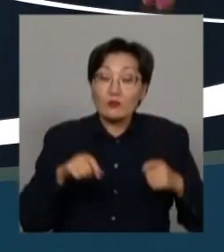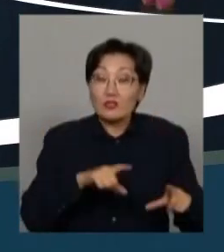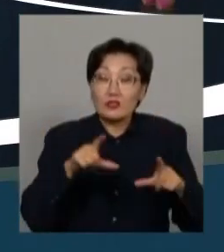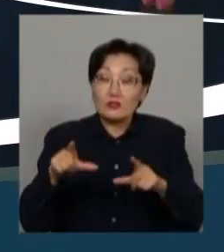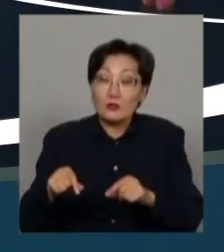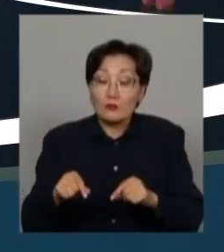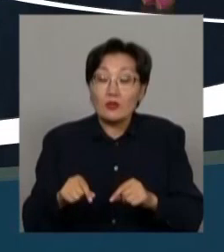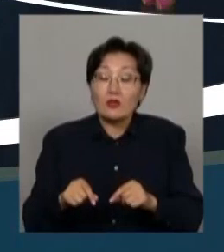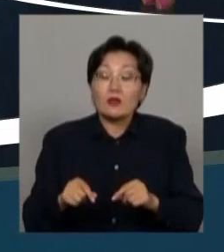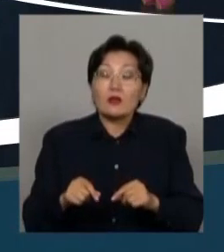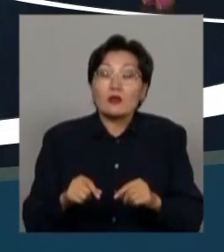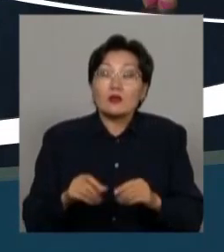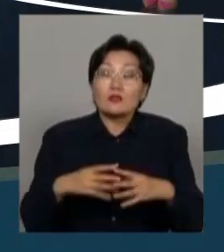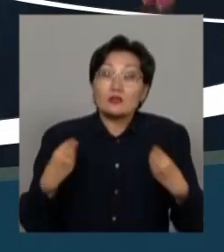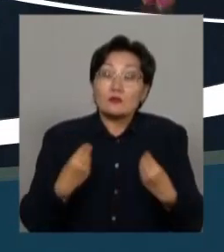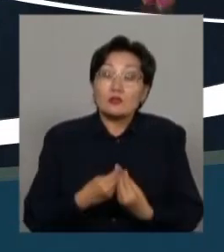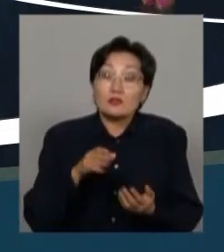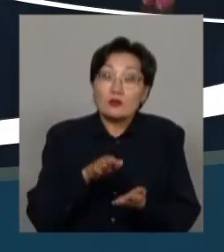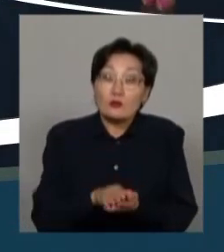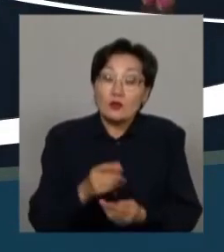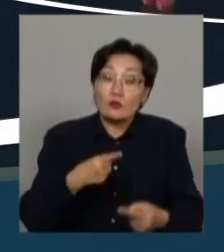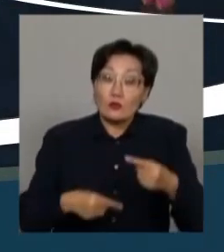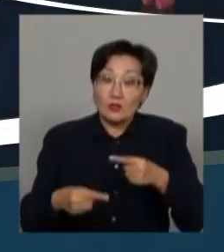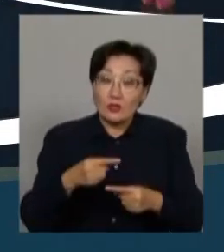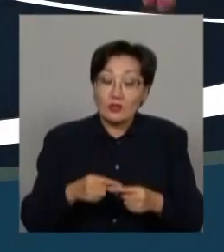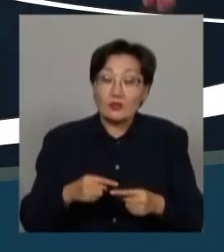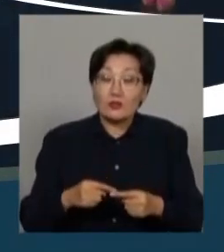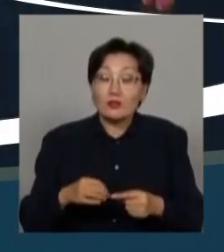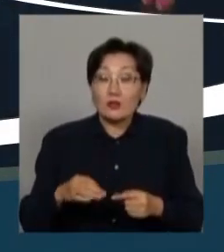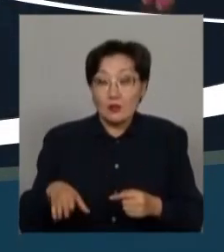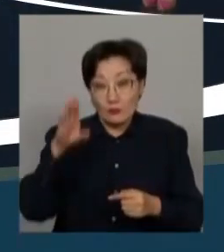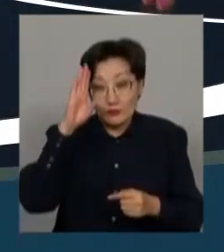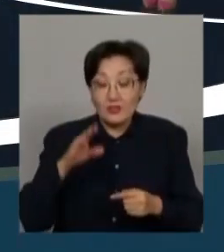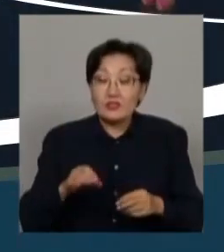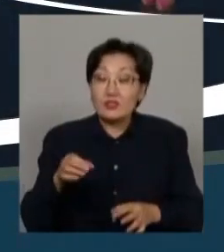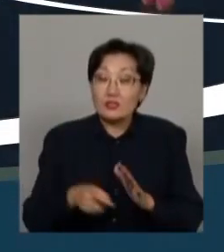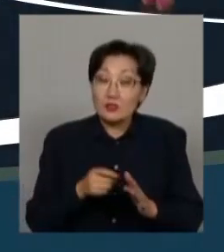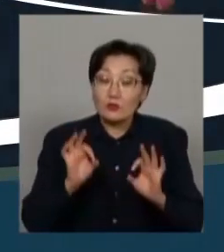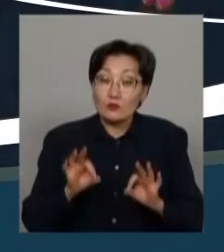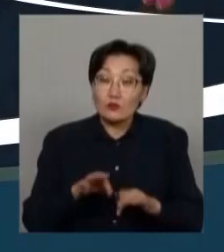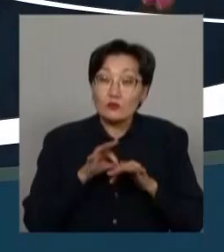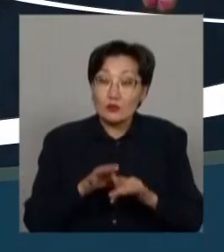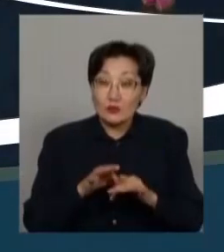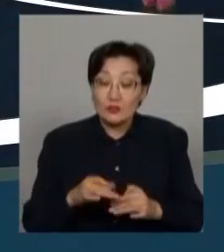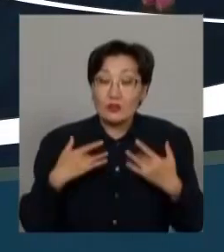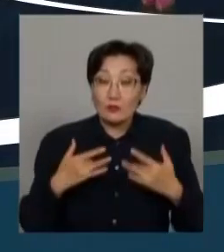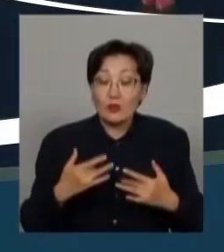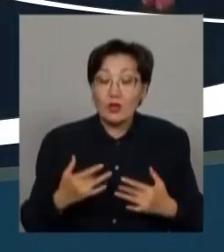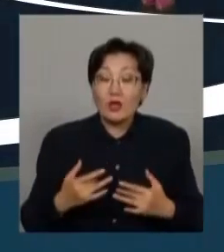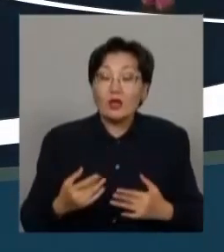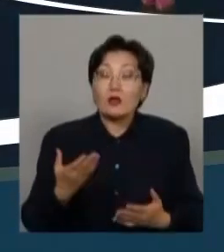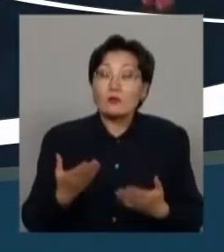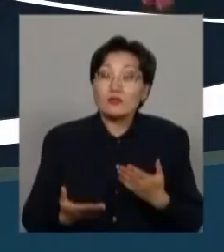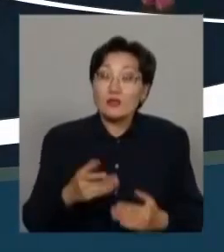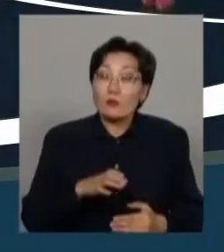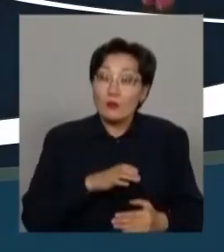барып, шаңырағына табытпен оралған марқұмның туыстары тергеудің таза жүргізілуін талап етіп отыр. Қалтасы қалың, таныс тамыры